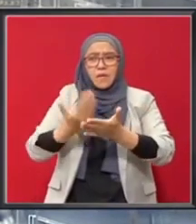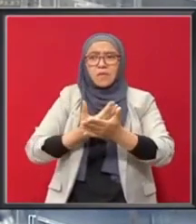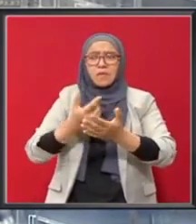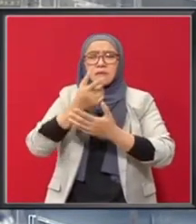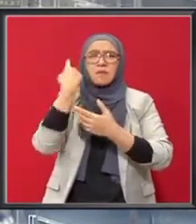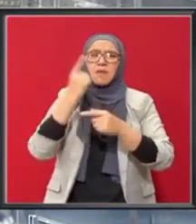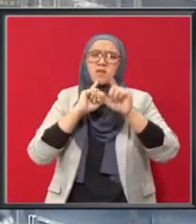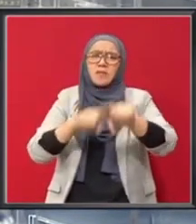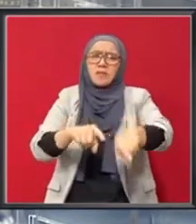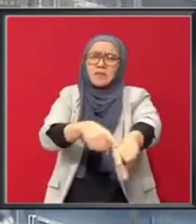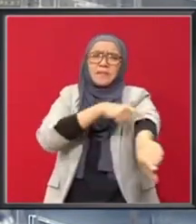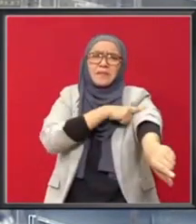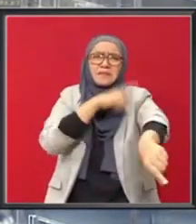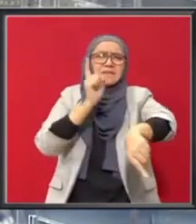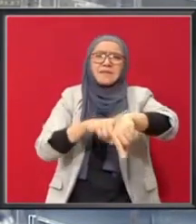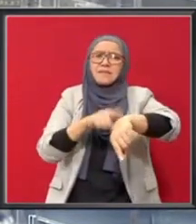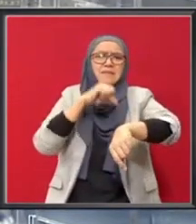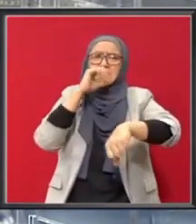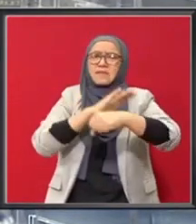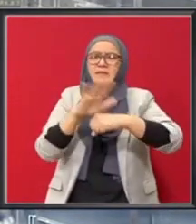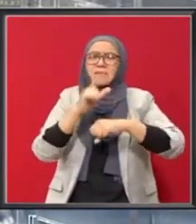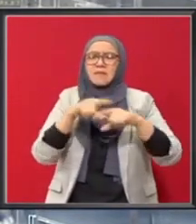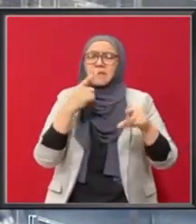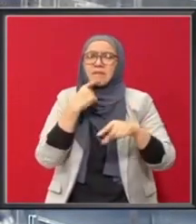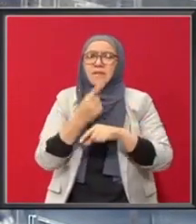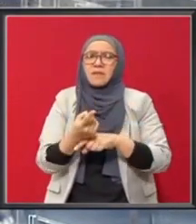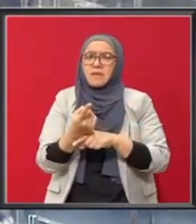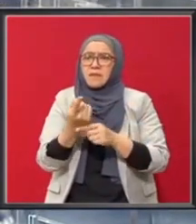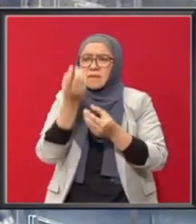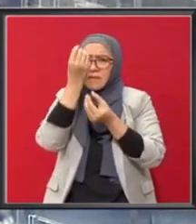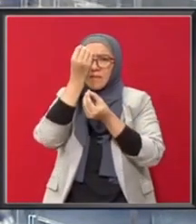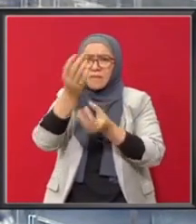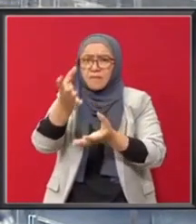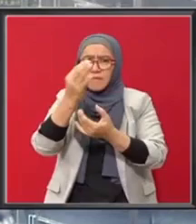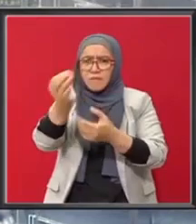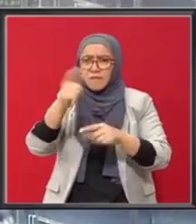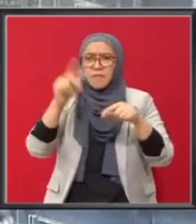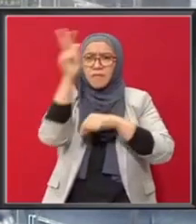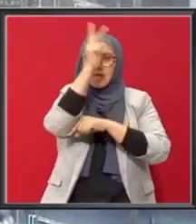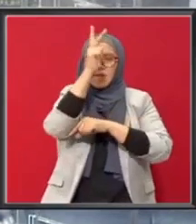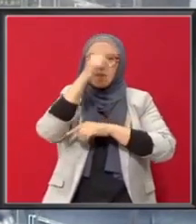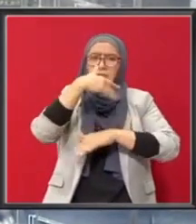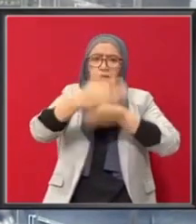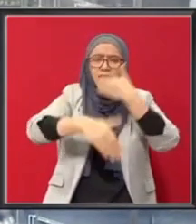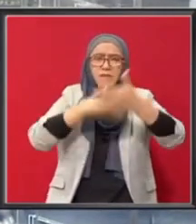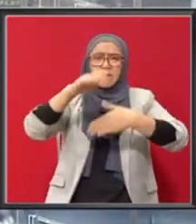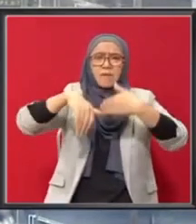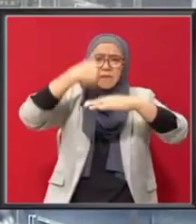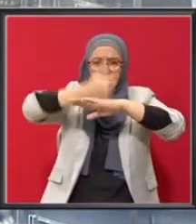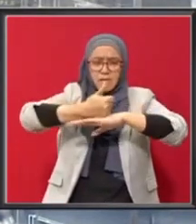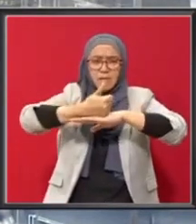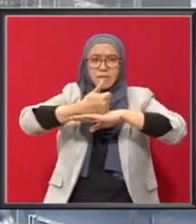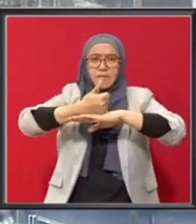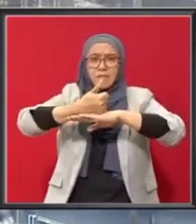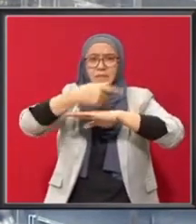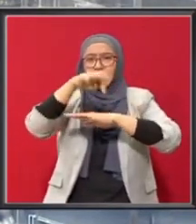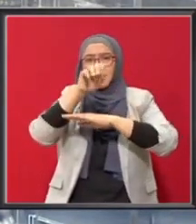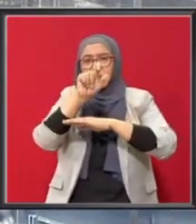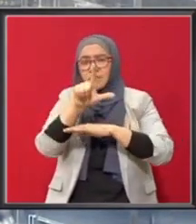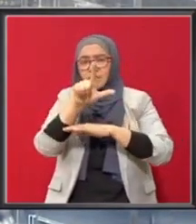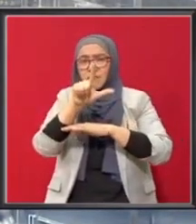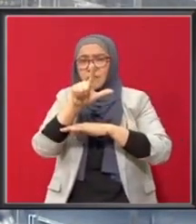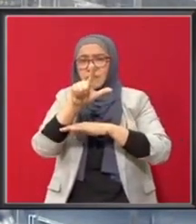karena jawaban siap panjang masa punjab Selain itu kerajaan juga telah melaksanakan four tell Permata pekerjaan nasional